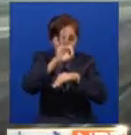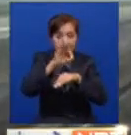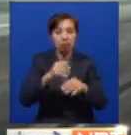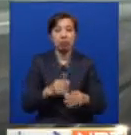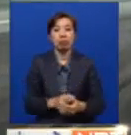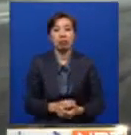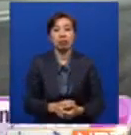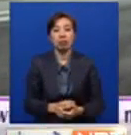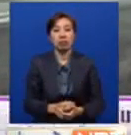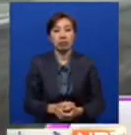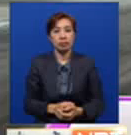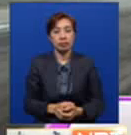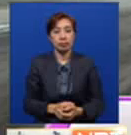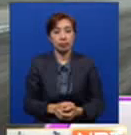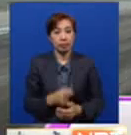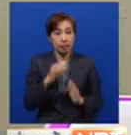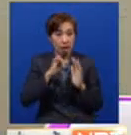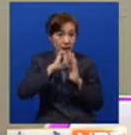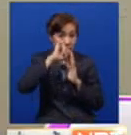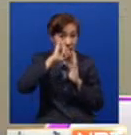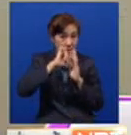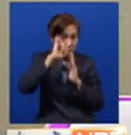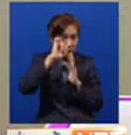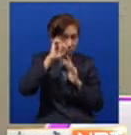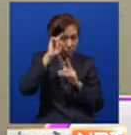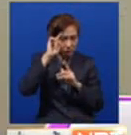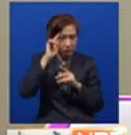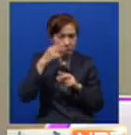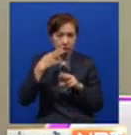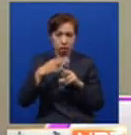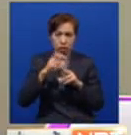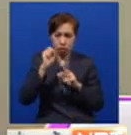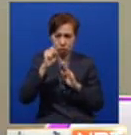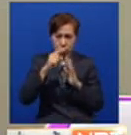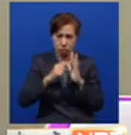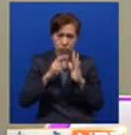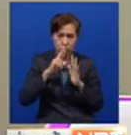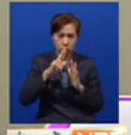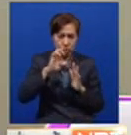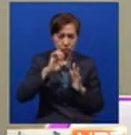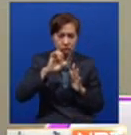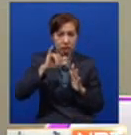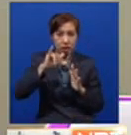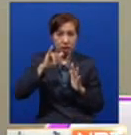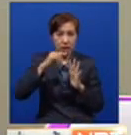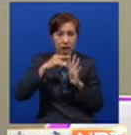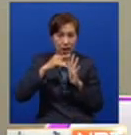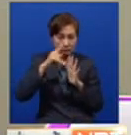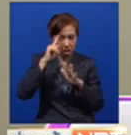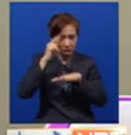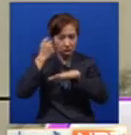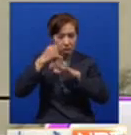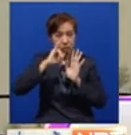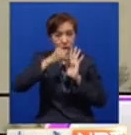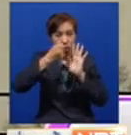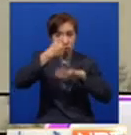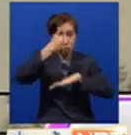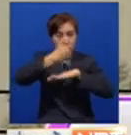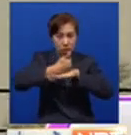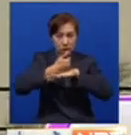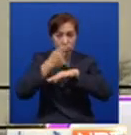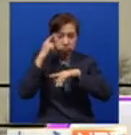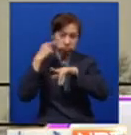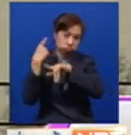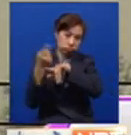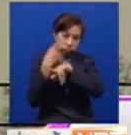อลูกบาศก์เมตรในจังหวัดเชียงใหม่ในสุริยะปราสาทบัณฑิตผู้ราชการจังหวัดพร้อมเจ้าหน้าที่นำเฮลิคอปเตอร์ติดต